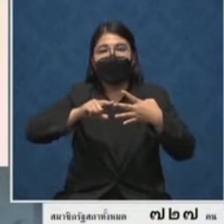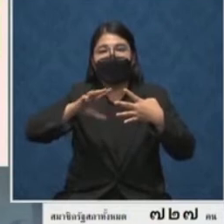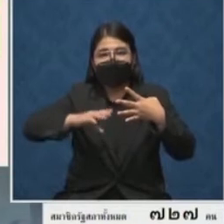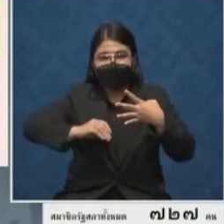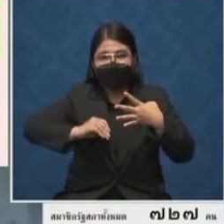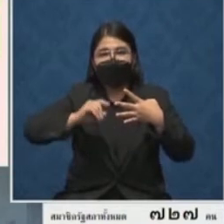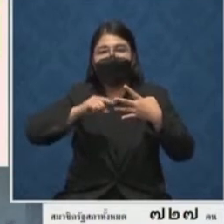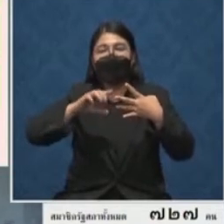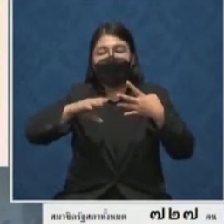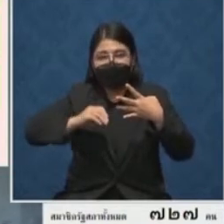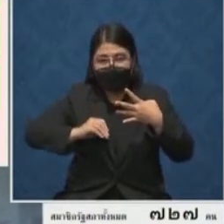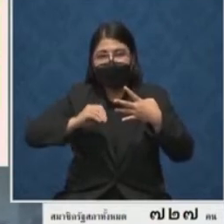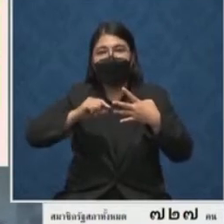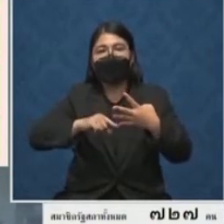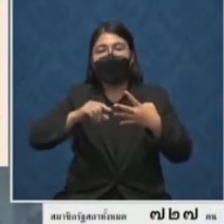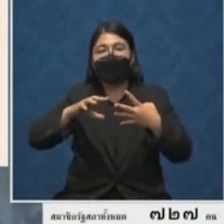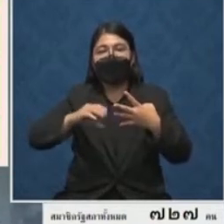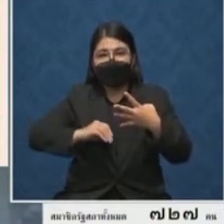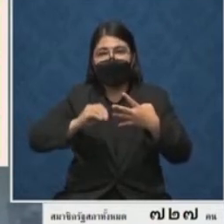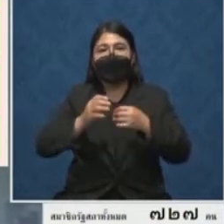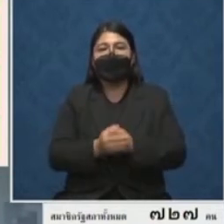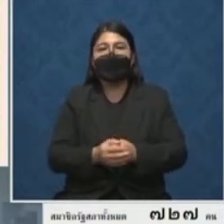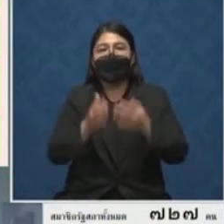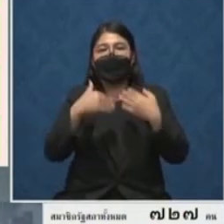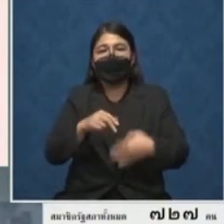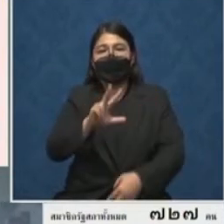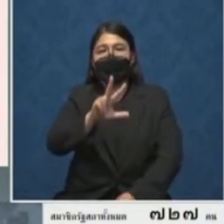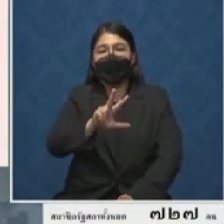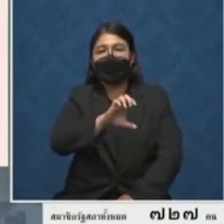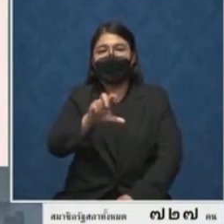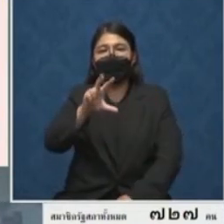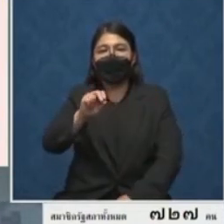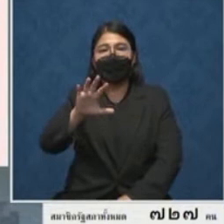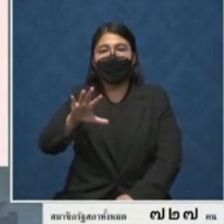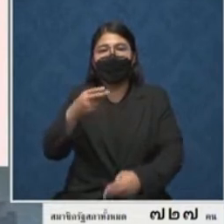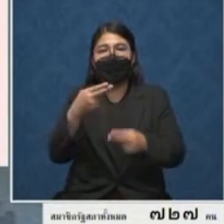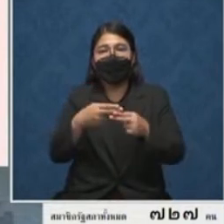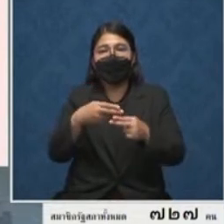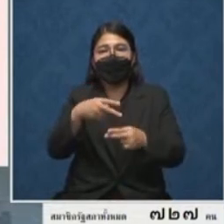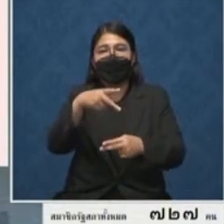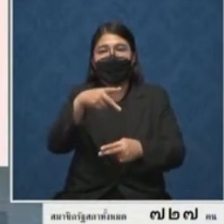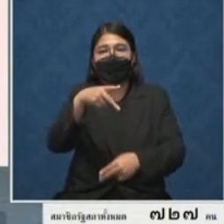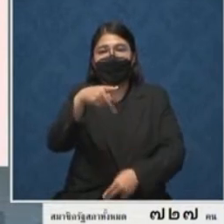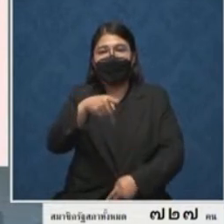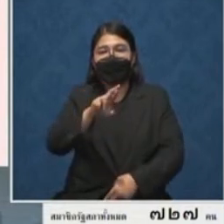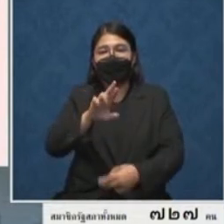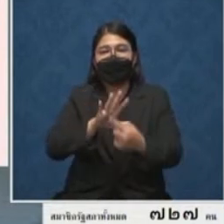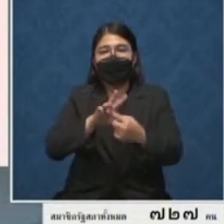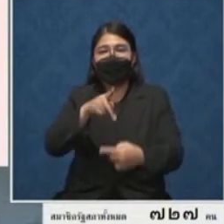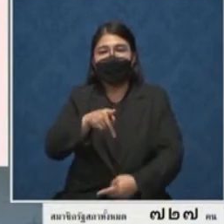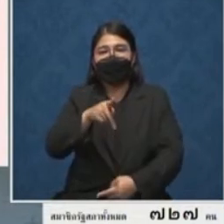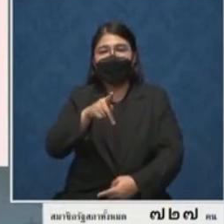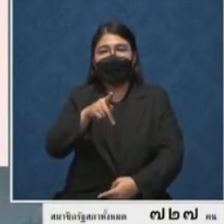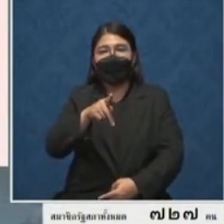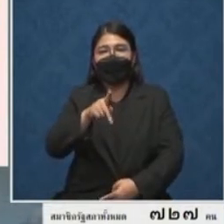การค่ะ 335ศาสตราจารย์พิเศษพรเพชรวิชิตชลชัย 1งดออกเสียง2